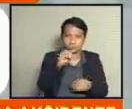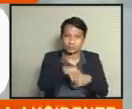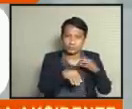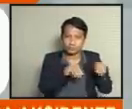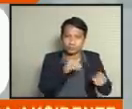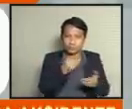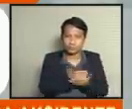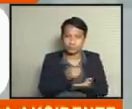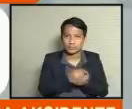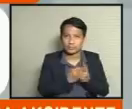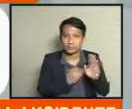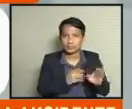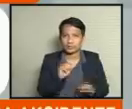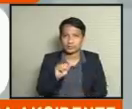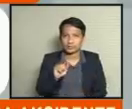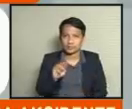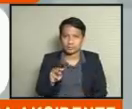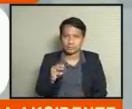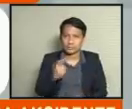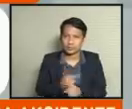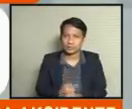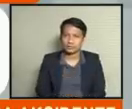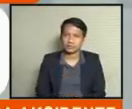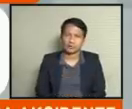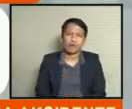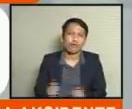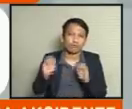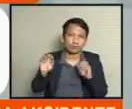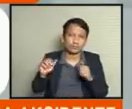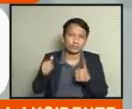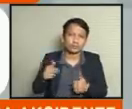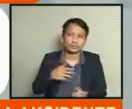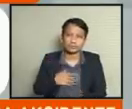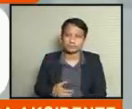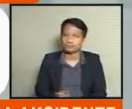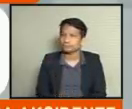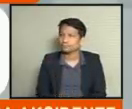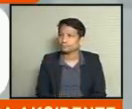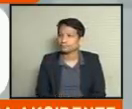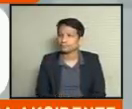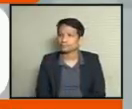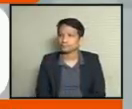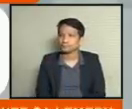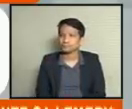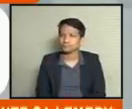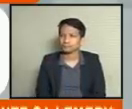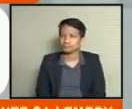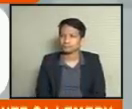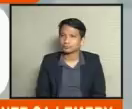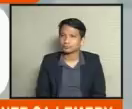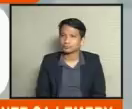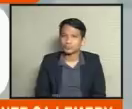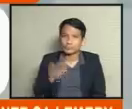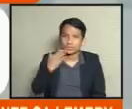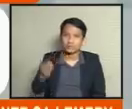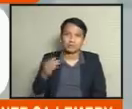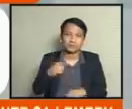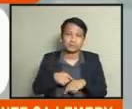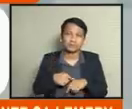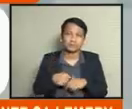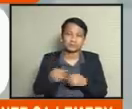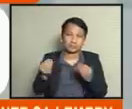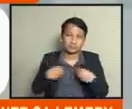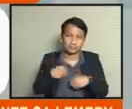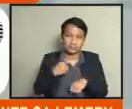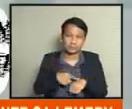paglagay ng pera doon sa inyong ATM. Sige, Sir. Walang problema, Sir. Okay. Sir, maraming salamat, Sir Armand, sa time na binigyan nyo sa